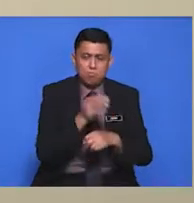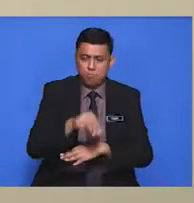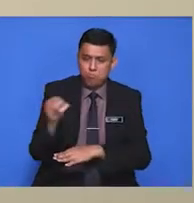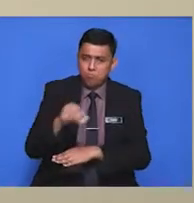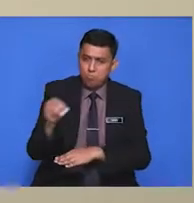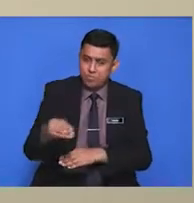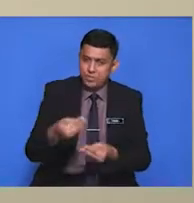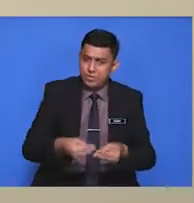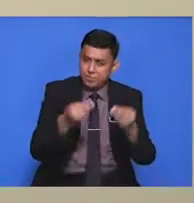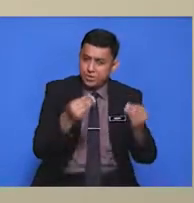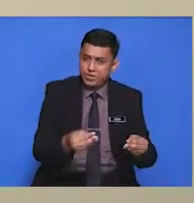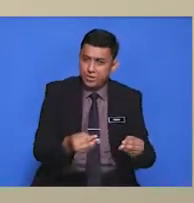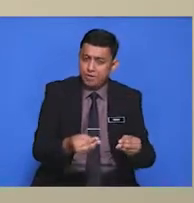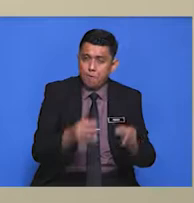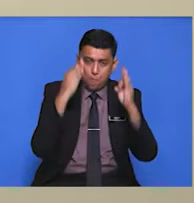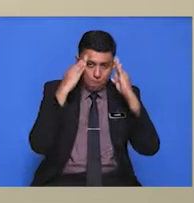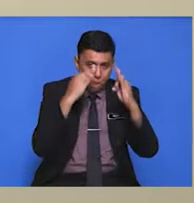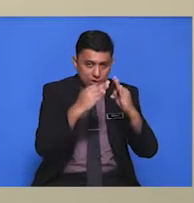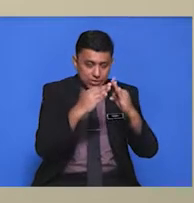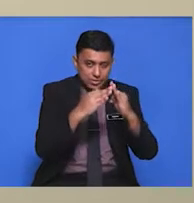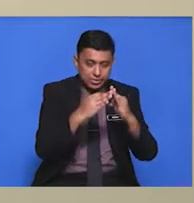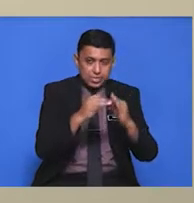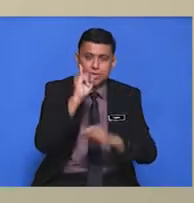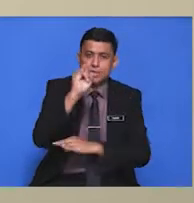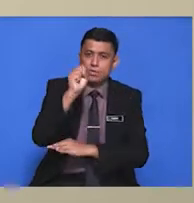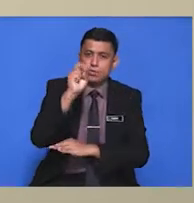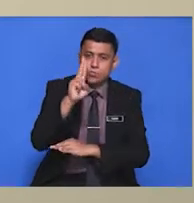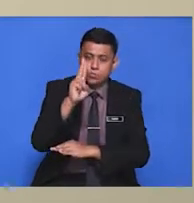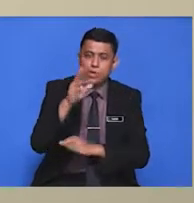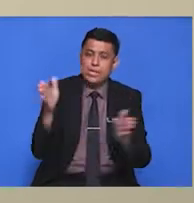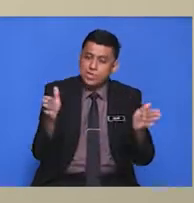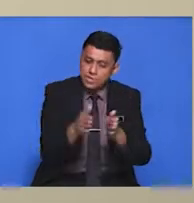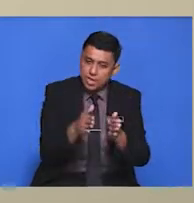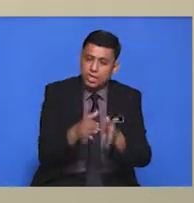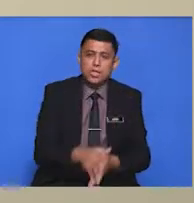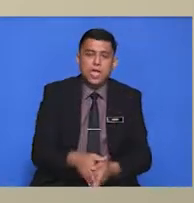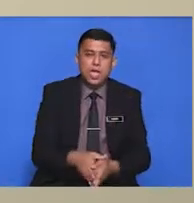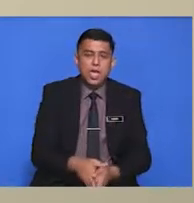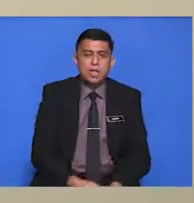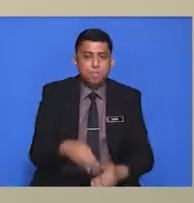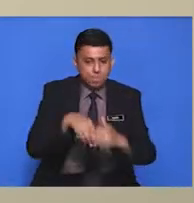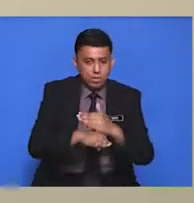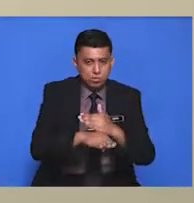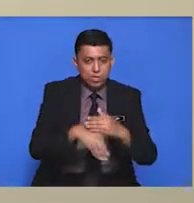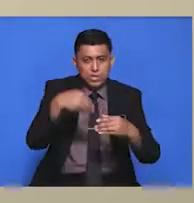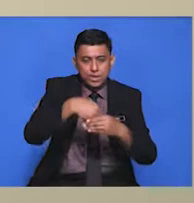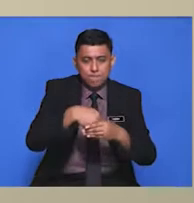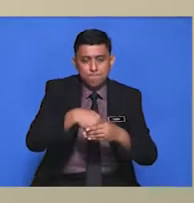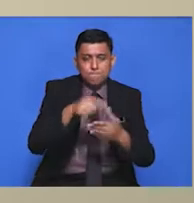murid-murid memberikan perhatian terhadap isu-isu kecil yang diselitkan oleh penulis dalam karyanya.